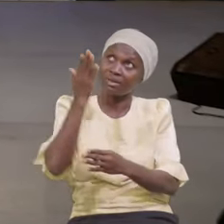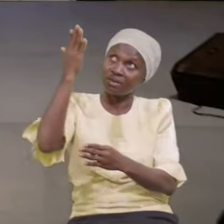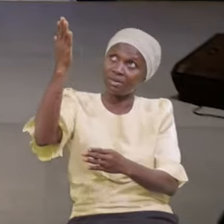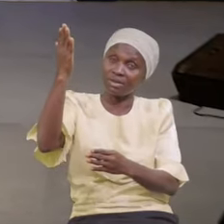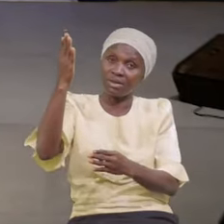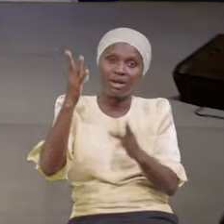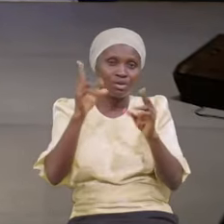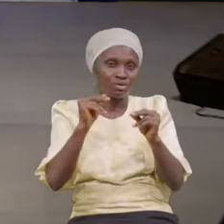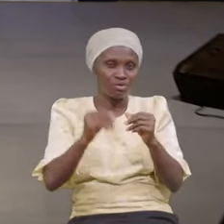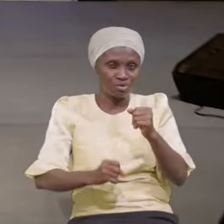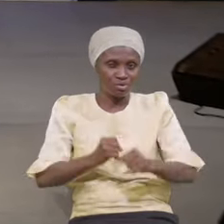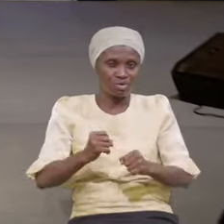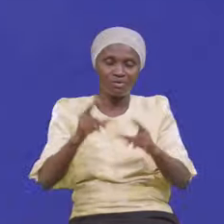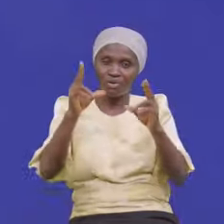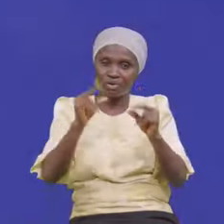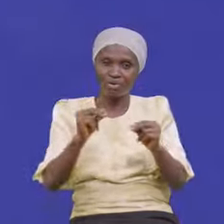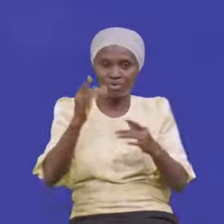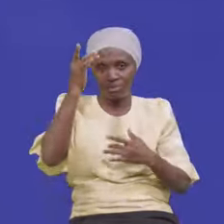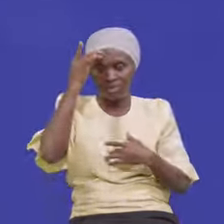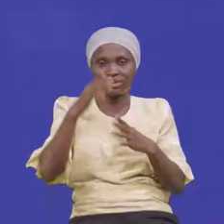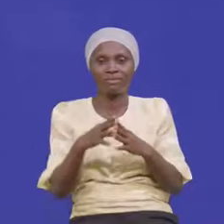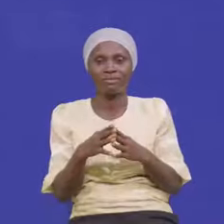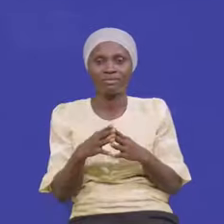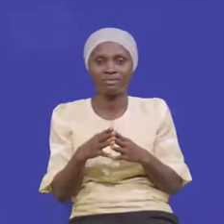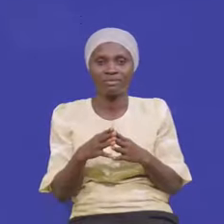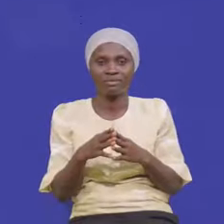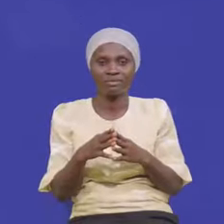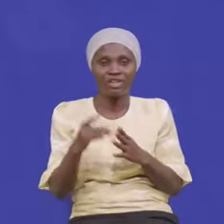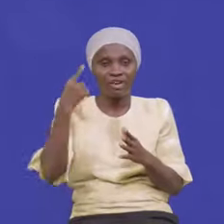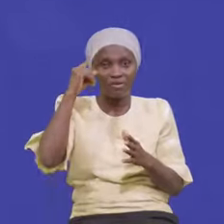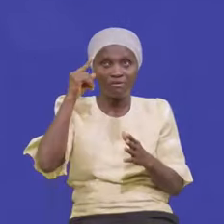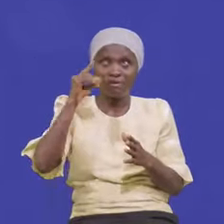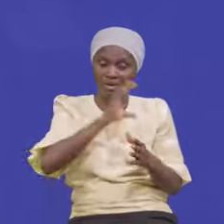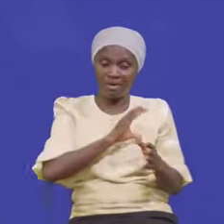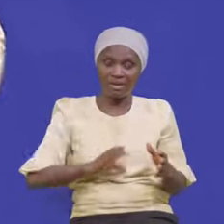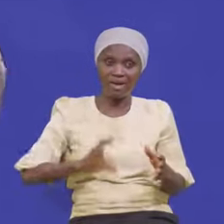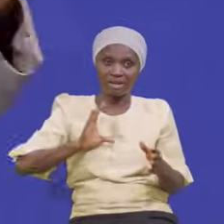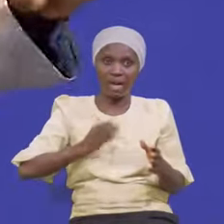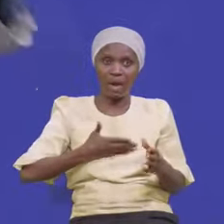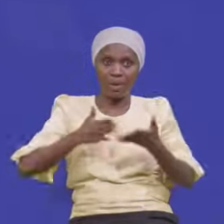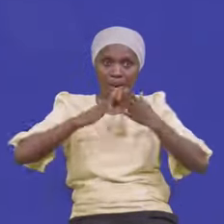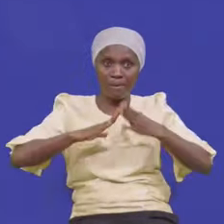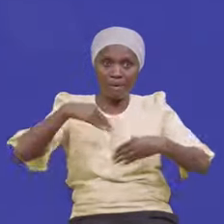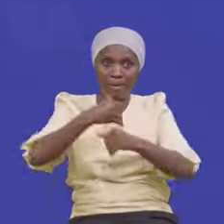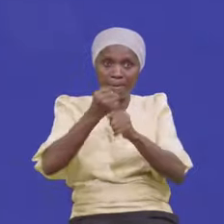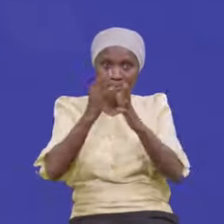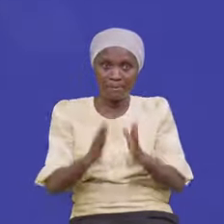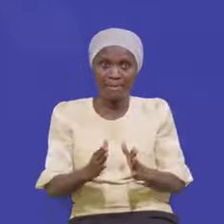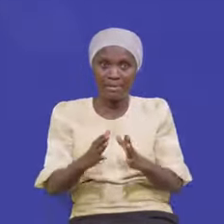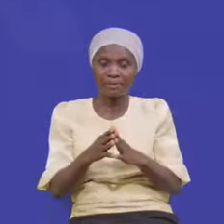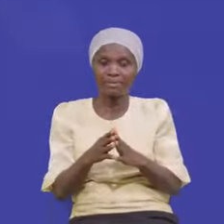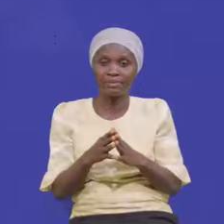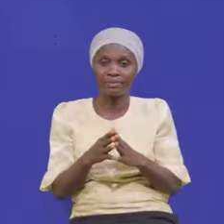ika baadha ledu, rogamu ledu. For Christ our mediator, Christu mana madhyavarti, he saw we are caged